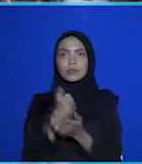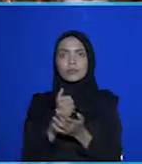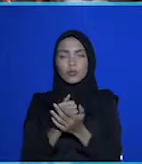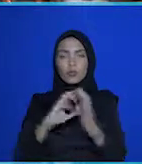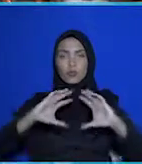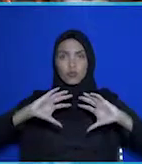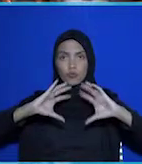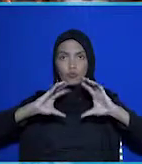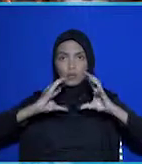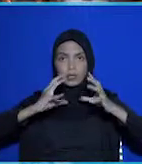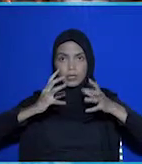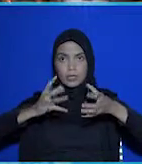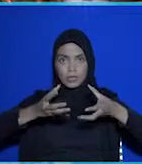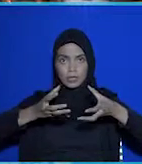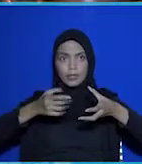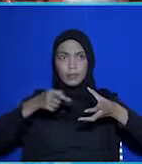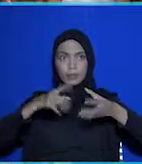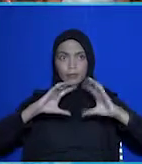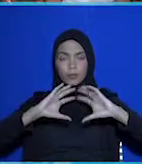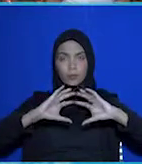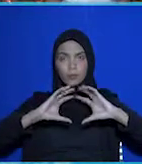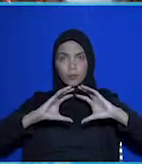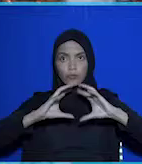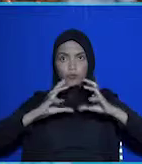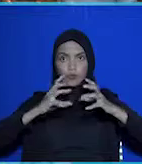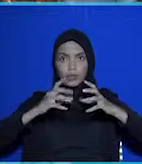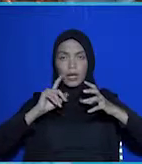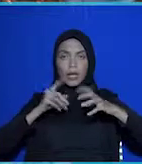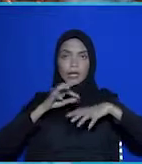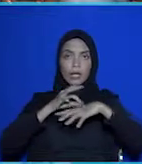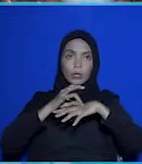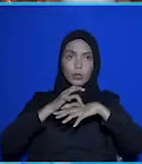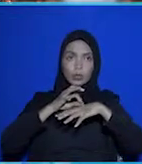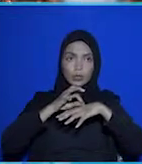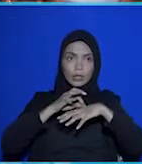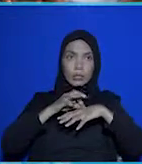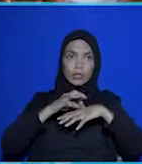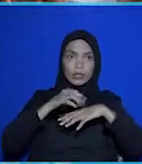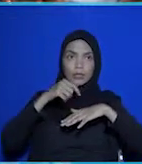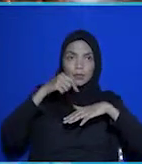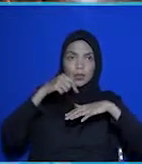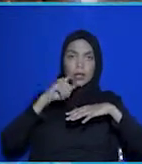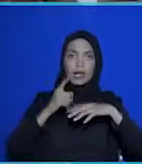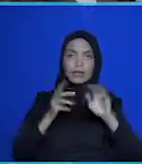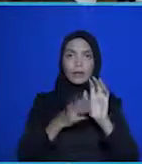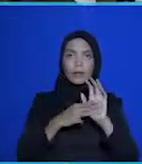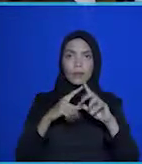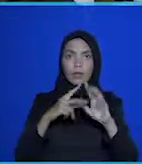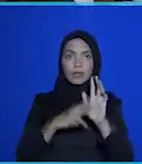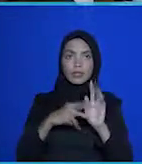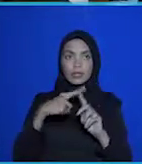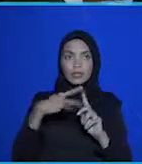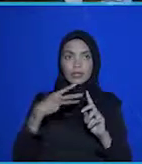Nah, jadi sebetulnya bumi kita ini itu gambar bumi, ada kulit bumi, selubung bumi